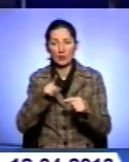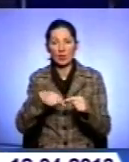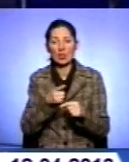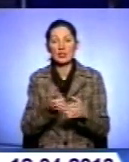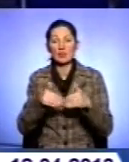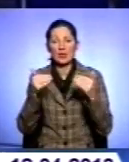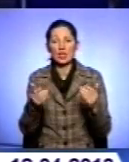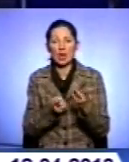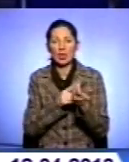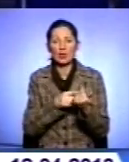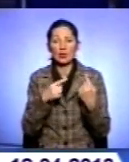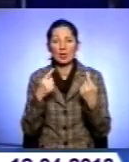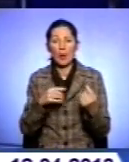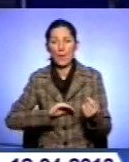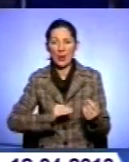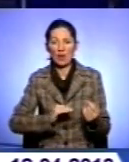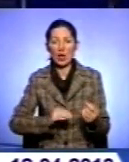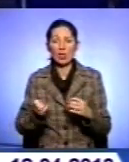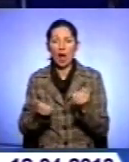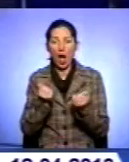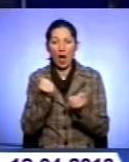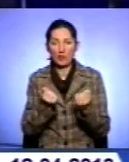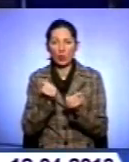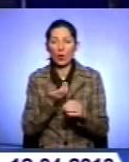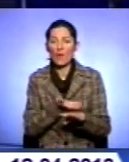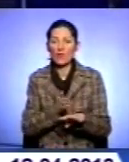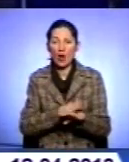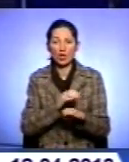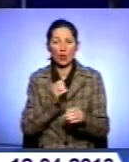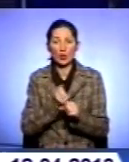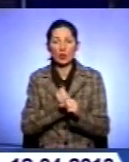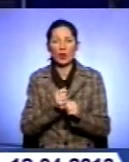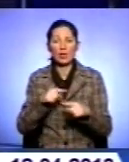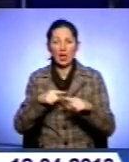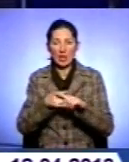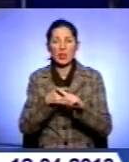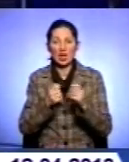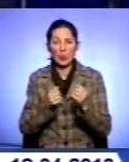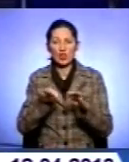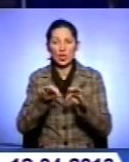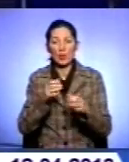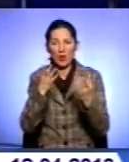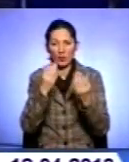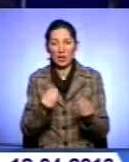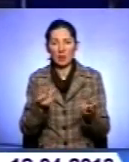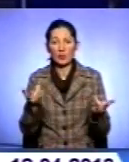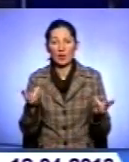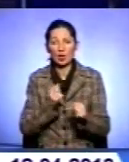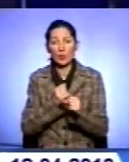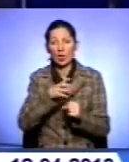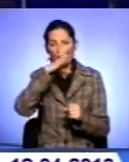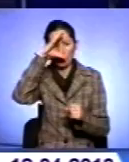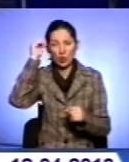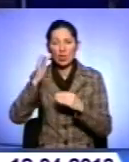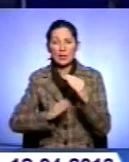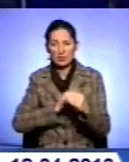важко працювати технікою вдень. Довелося ввести нічні зміни. Адже до 7-ї години, коли люди йдуть на роботу, вулиці